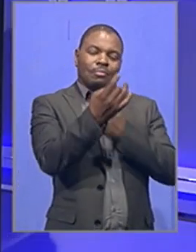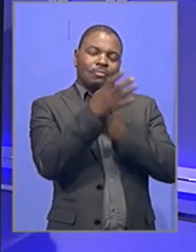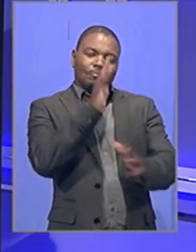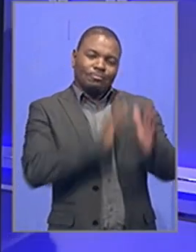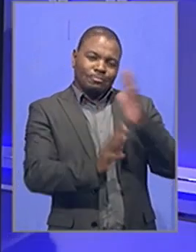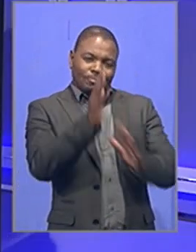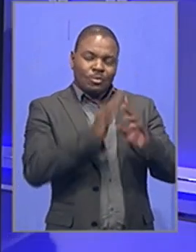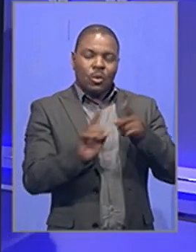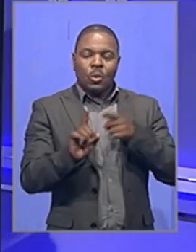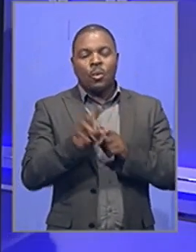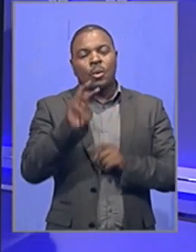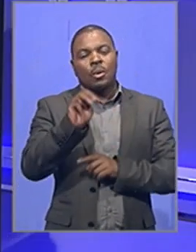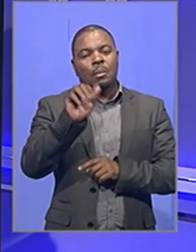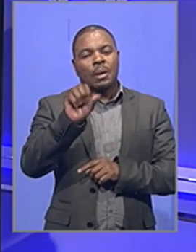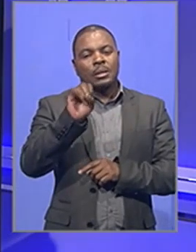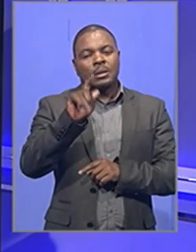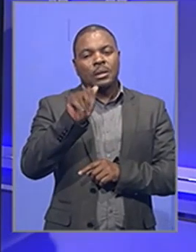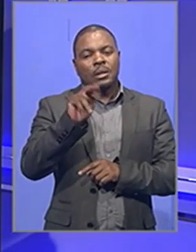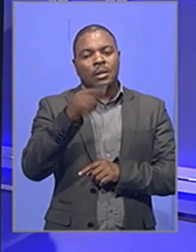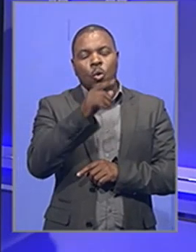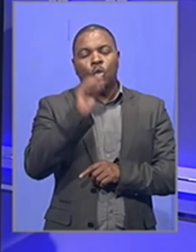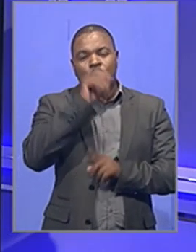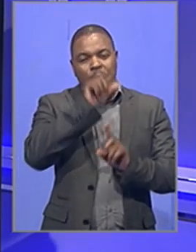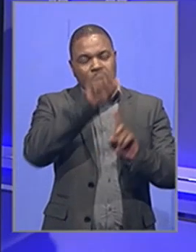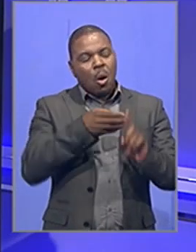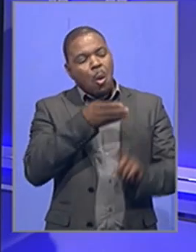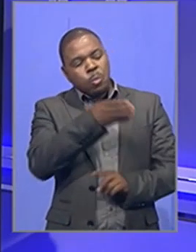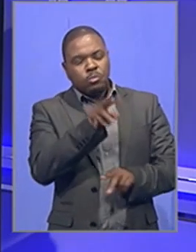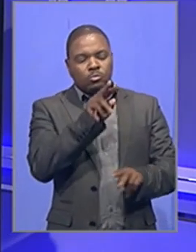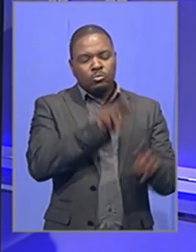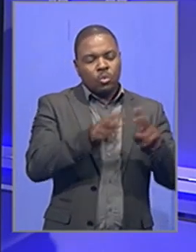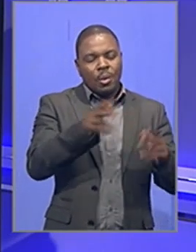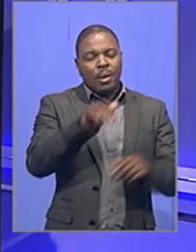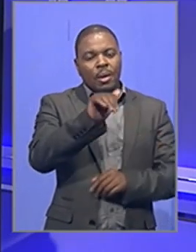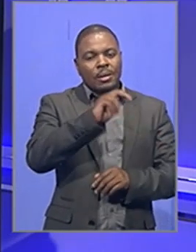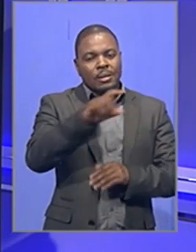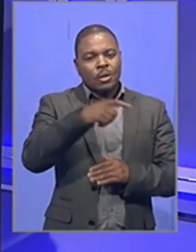eo ke Makgala Masiteng e le moqolotsi wa rona wa ditaba ya ntseng a beile maemo leihlo Sebokeng sa ANC Free State.